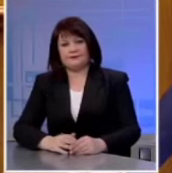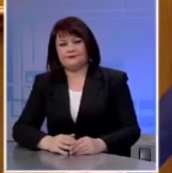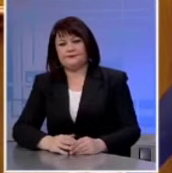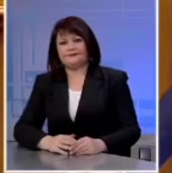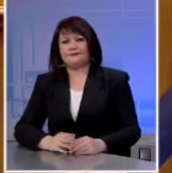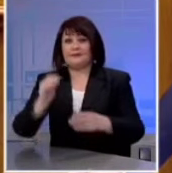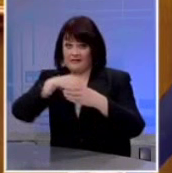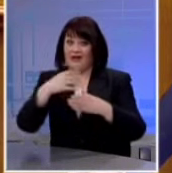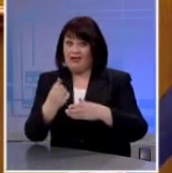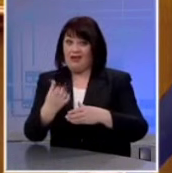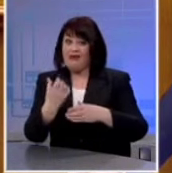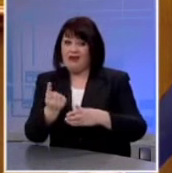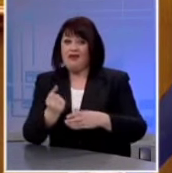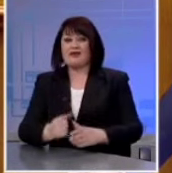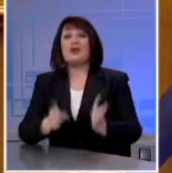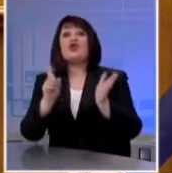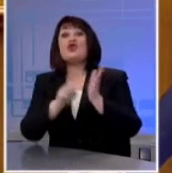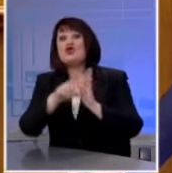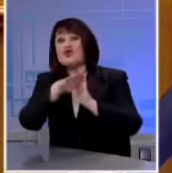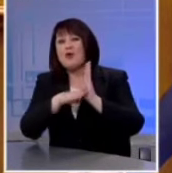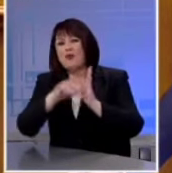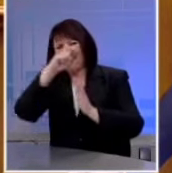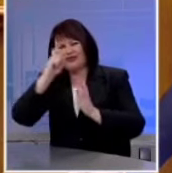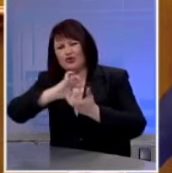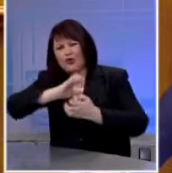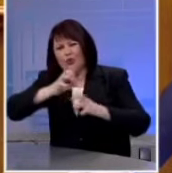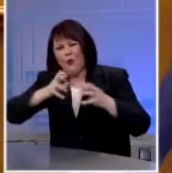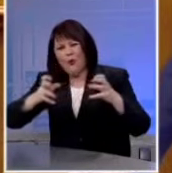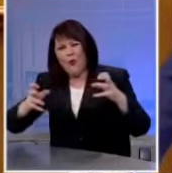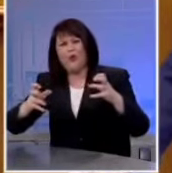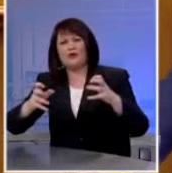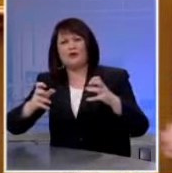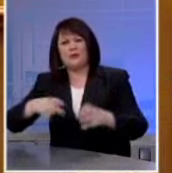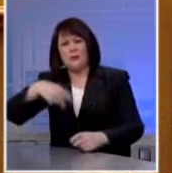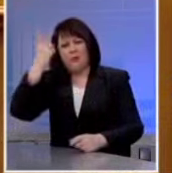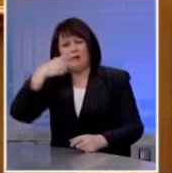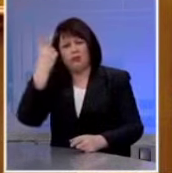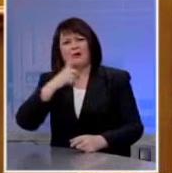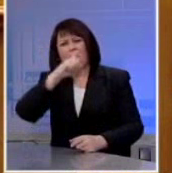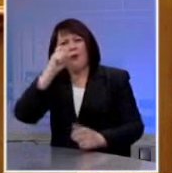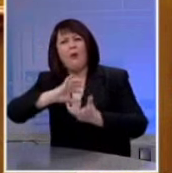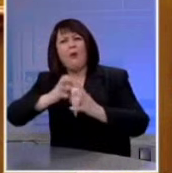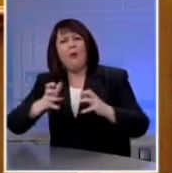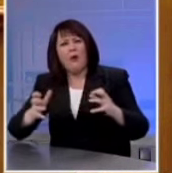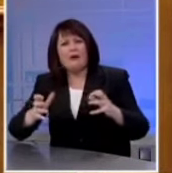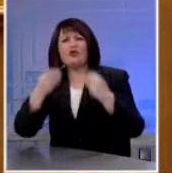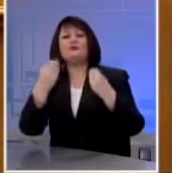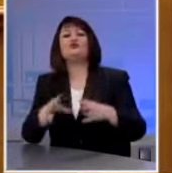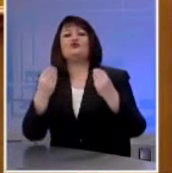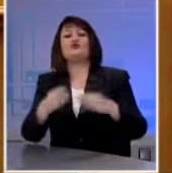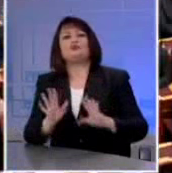Ταλαιπωρημένος και από ένα νομικό πλαίσιο δεδαλώδες, σκοπίμως άναρχο, πολύπλοκο και κακής